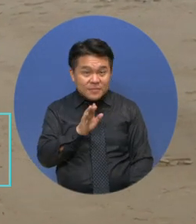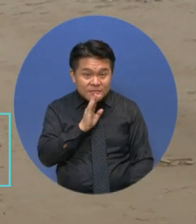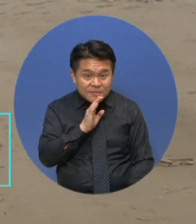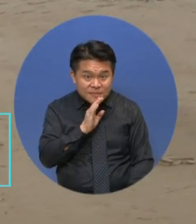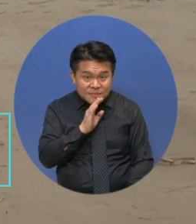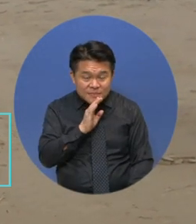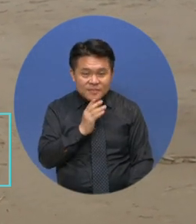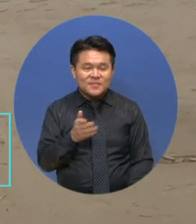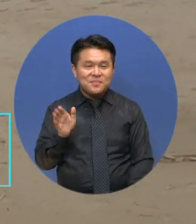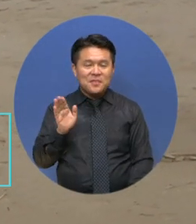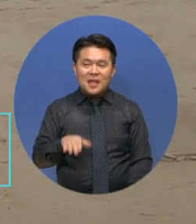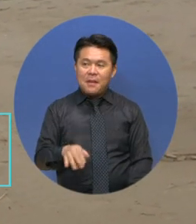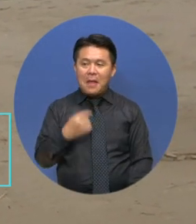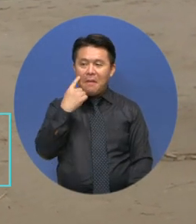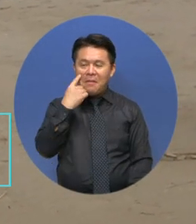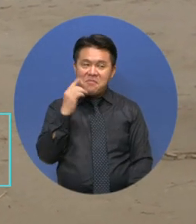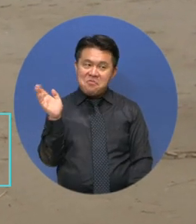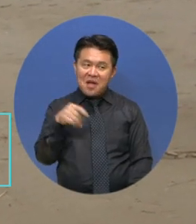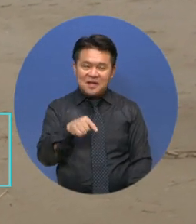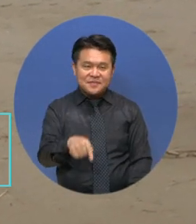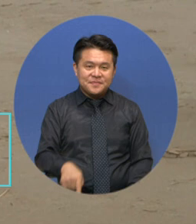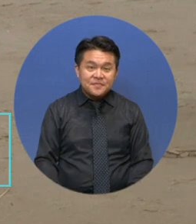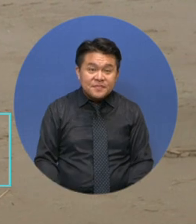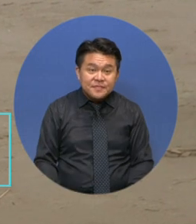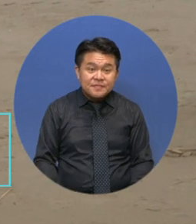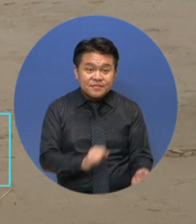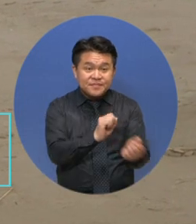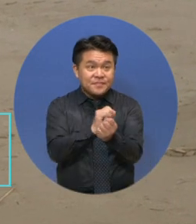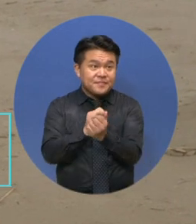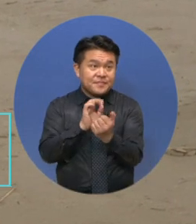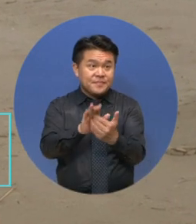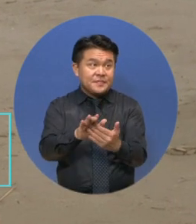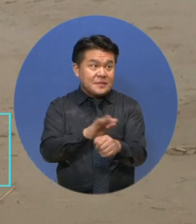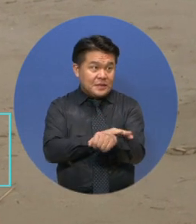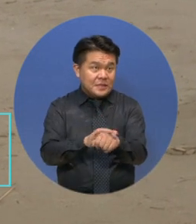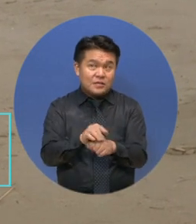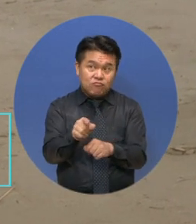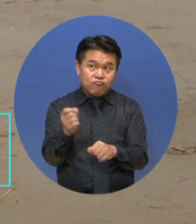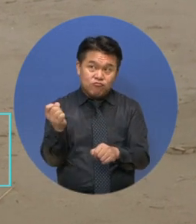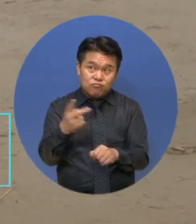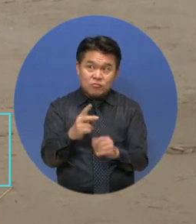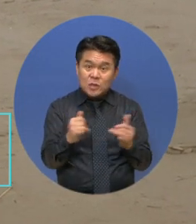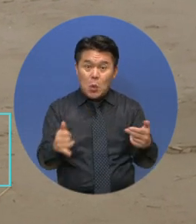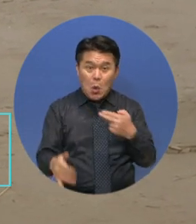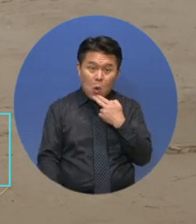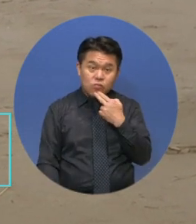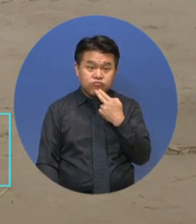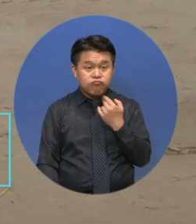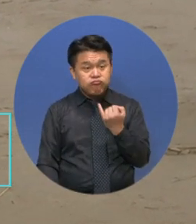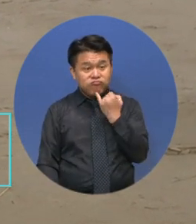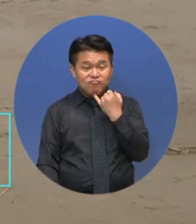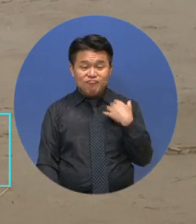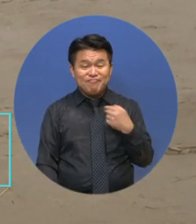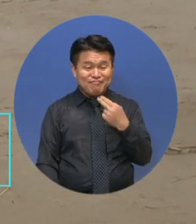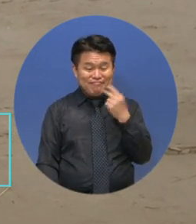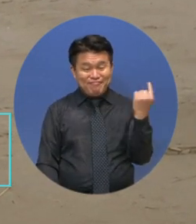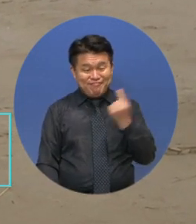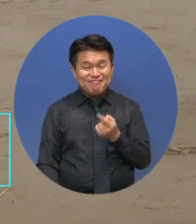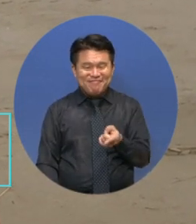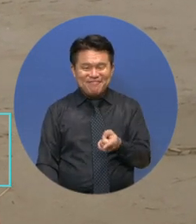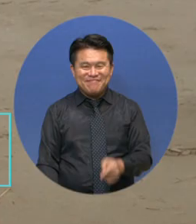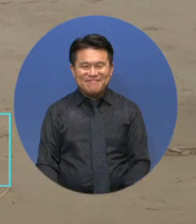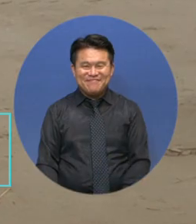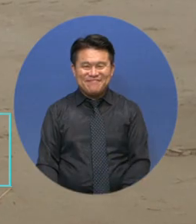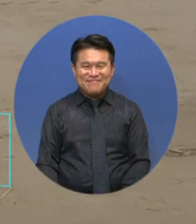좀 답답한데 여기는 방역도 계속 하신다고 하시고 사람도 많이 없어서 부담 없이